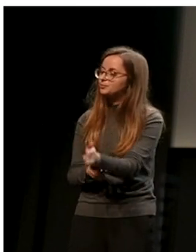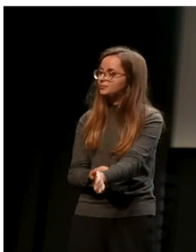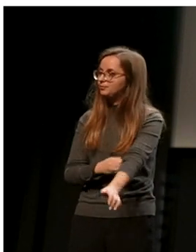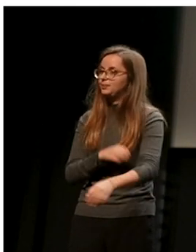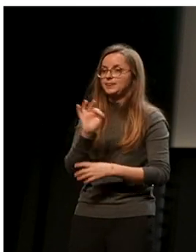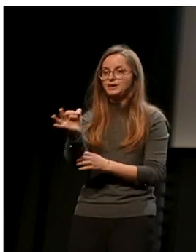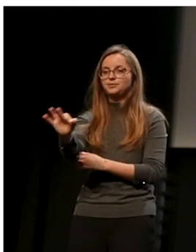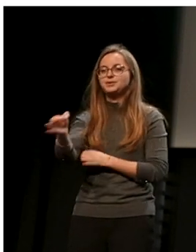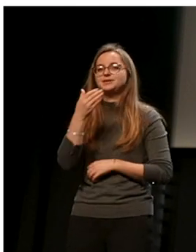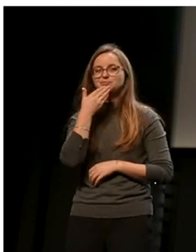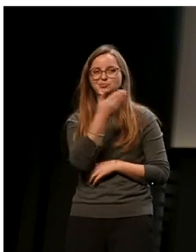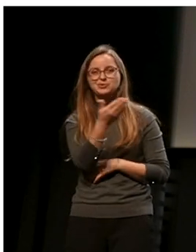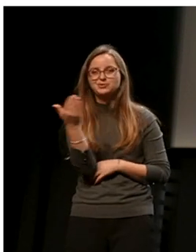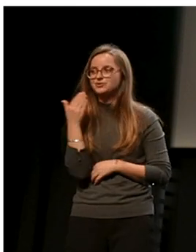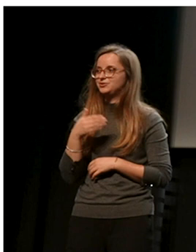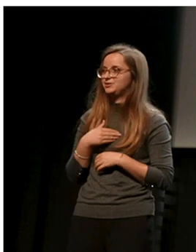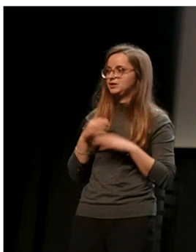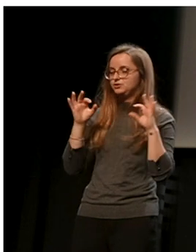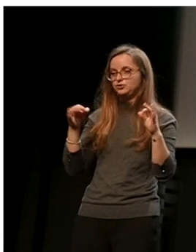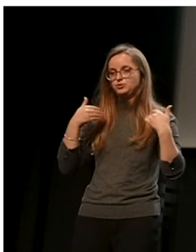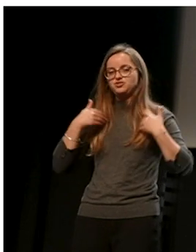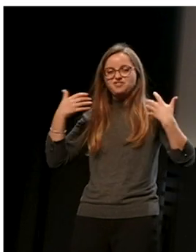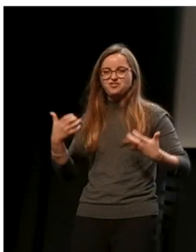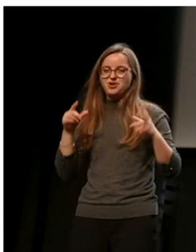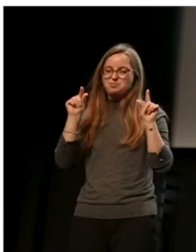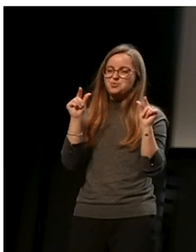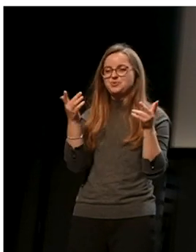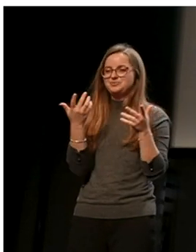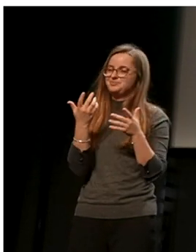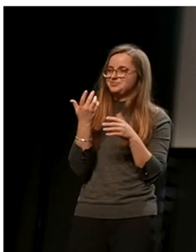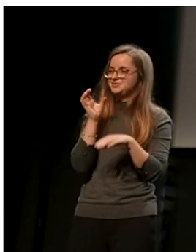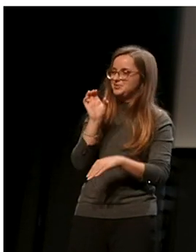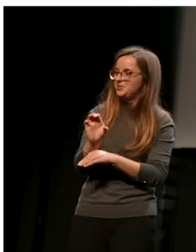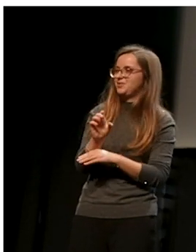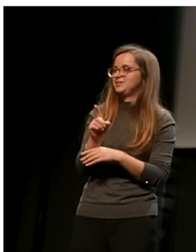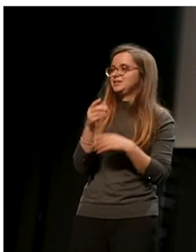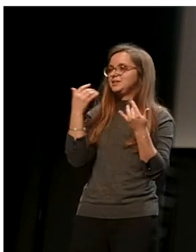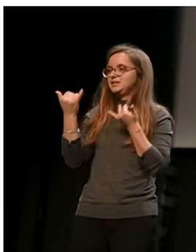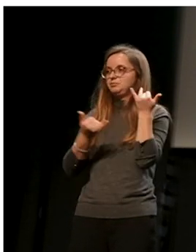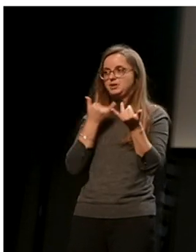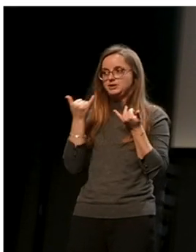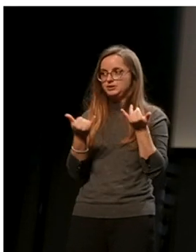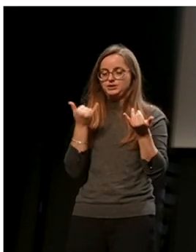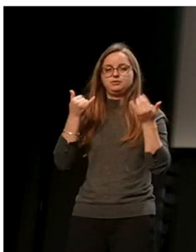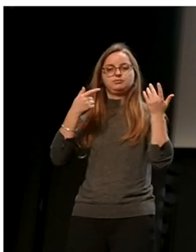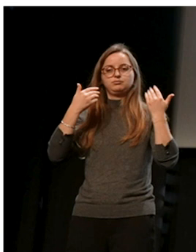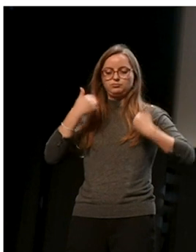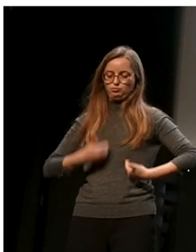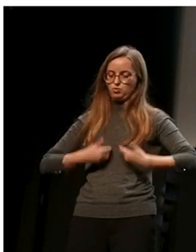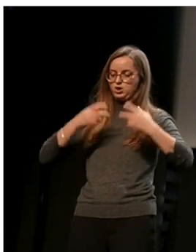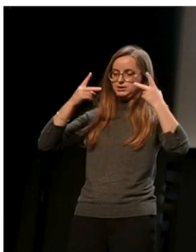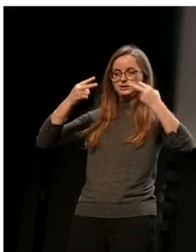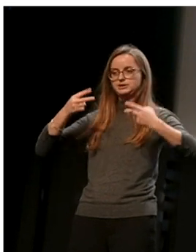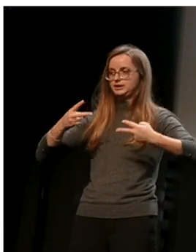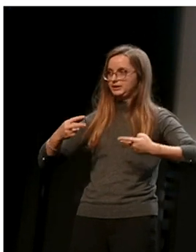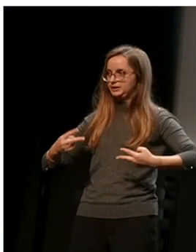Oui, bonjour. Donc je vais me faire avocat du diable, pour le coup. Admettons, vous êtes script, Gutenberg arrive.